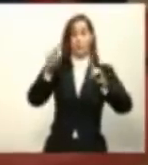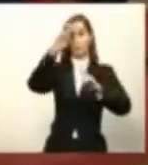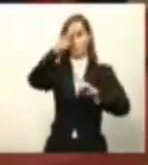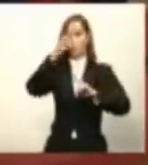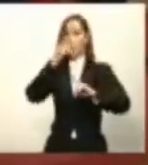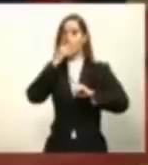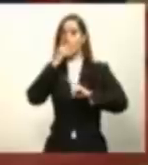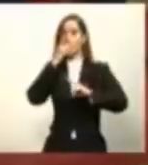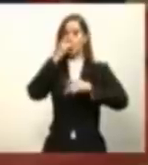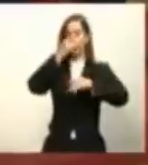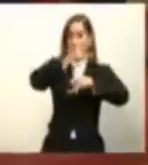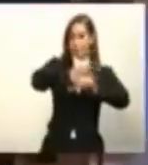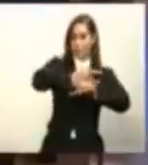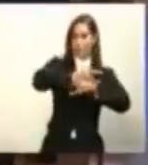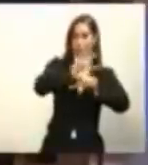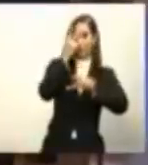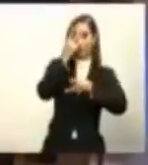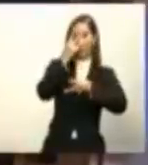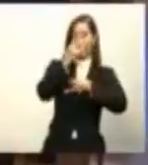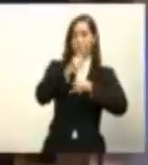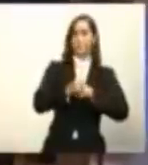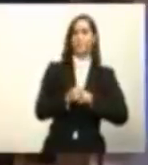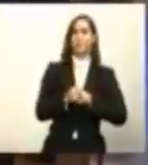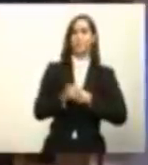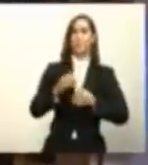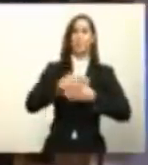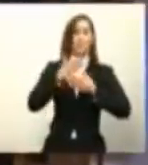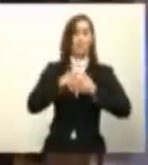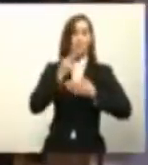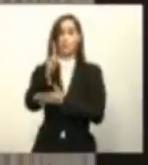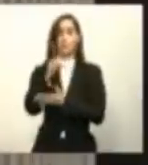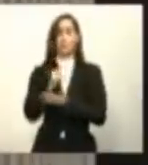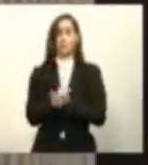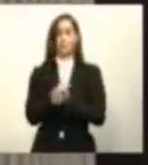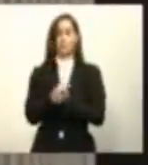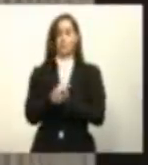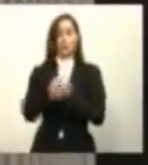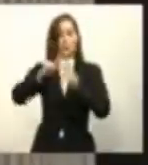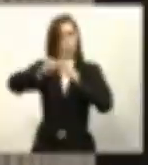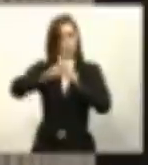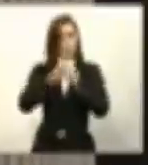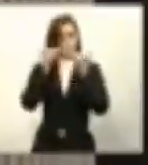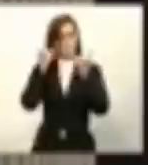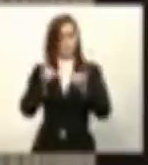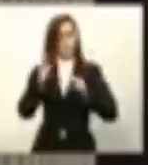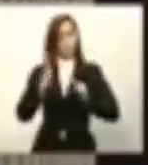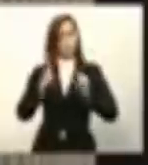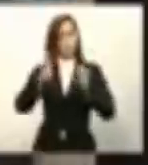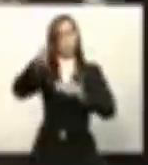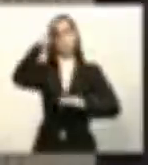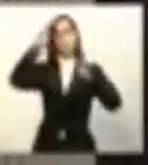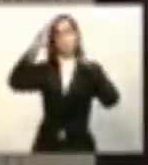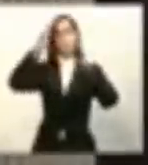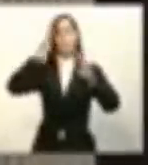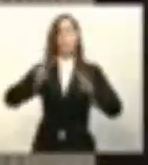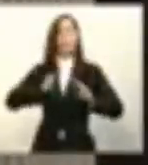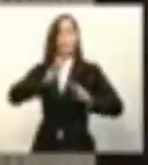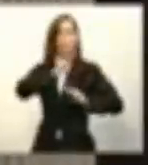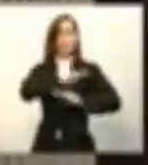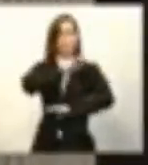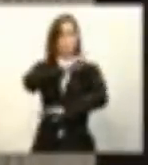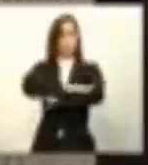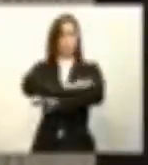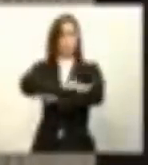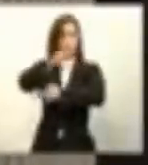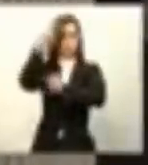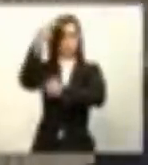la República Dominicana y la República de Haití. Feliz tarde. Nous sommes attendus à Álvarez qui sont à expliquer nous tout